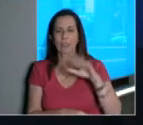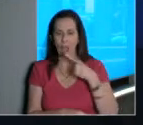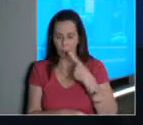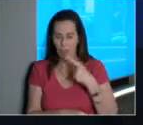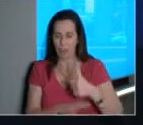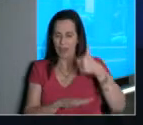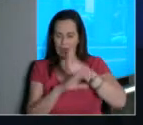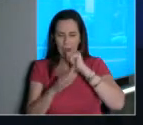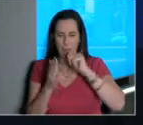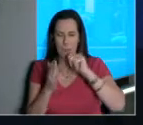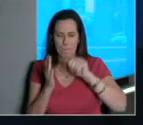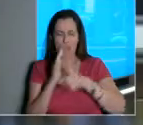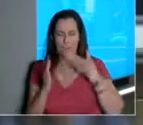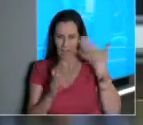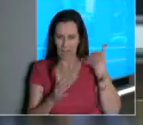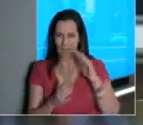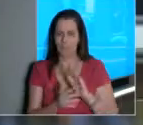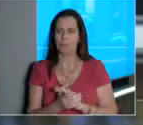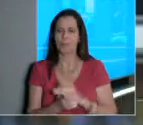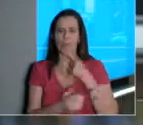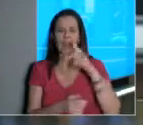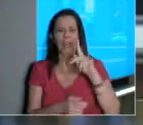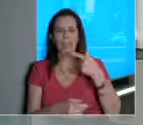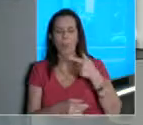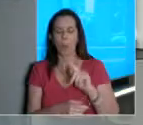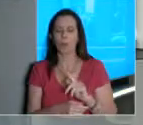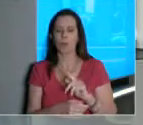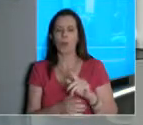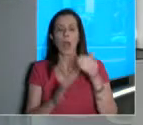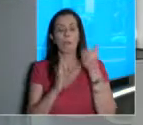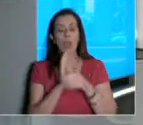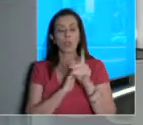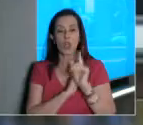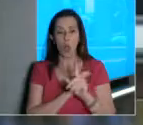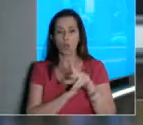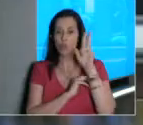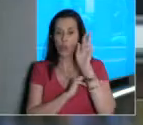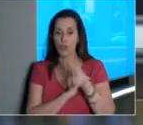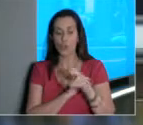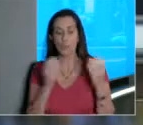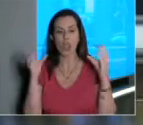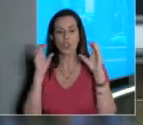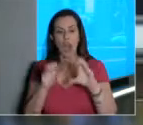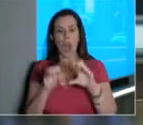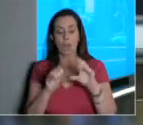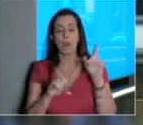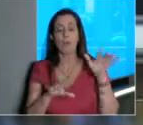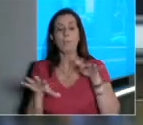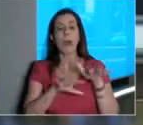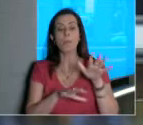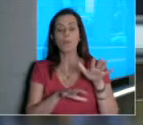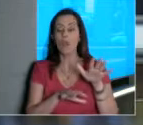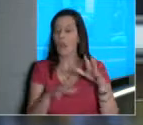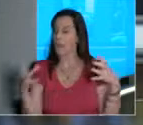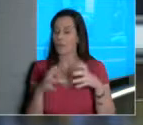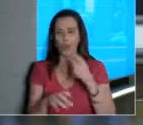עליו, שהייתה נגידת בנק ישראל. המחסור שיש בהשקעה ממשלתית, בחברה